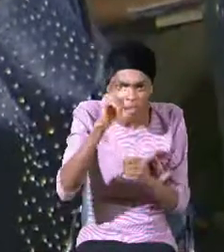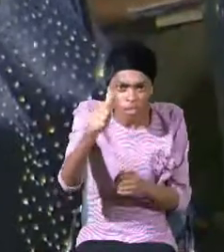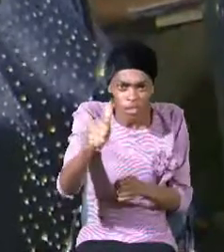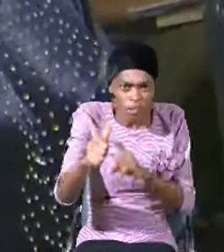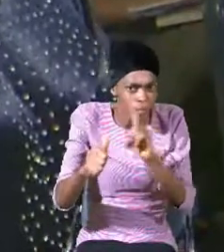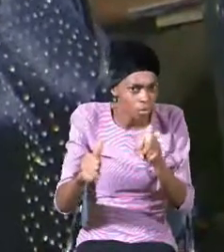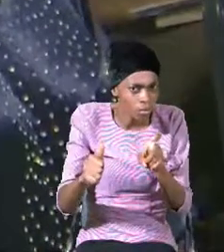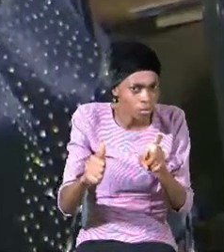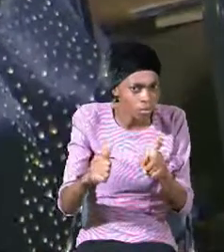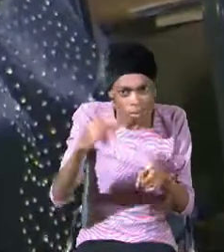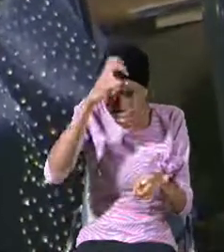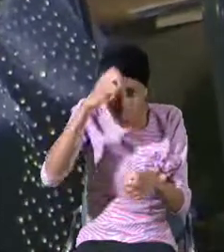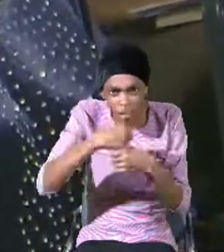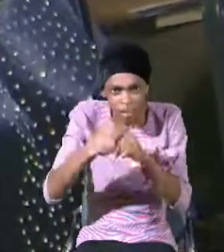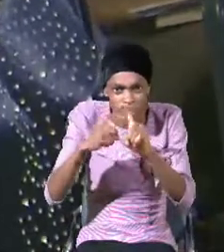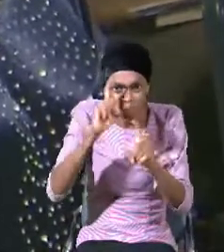que Satan t'a créé?